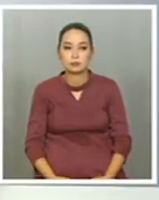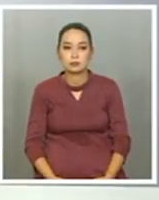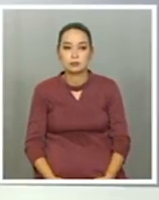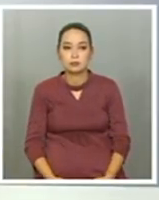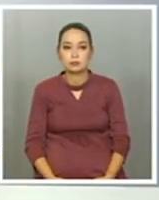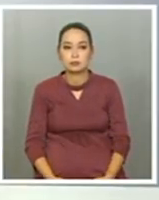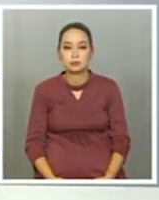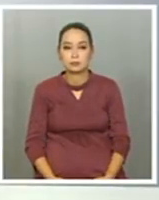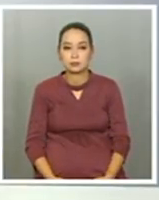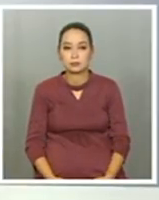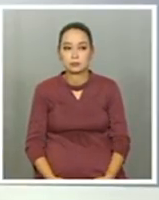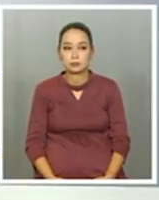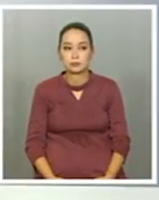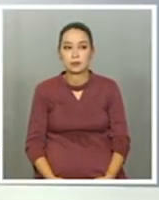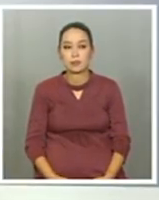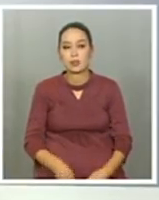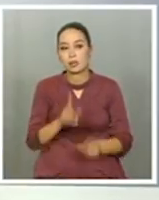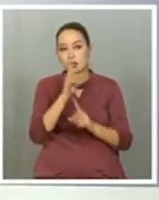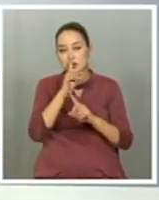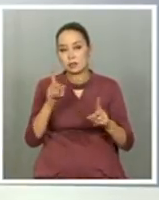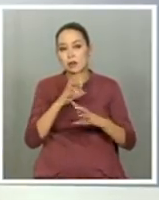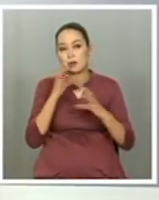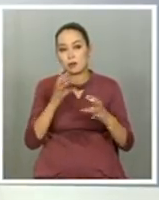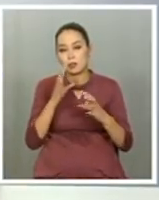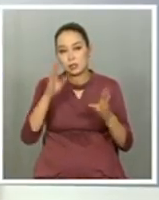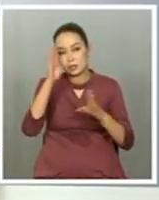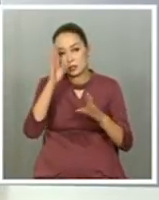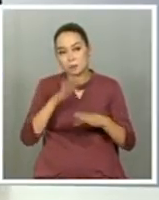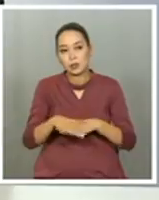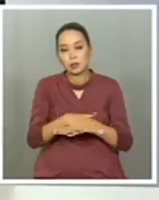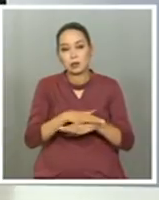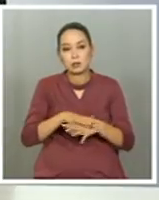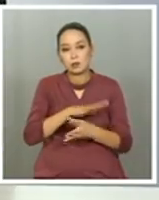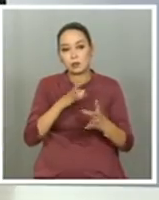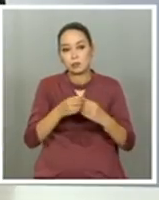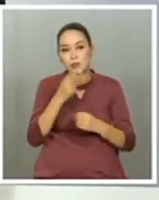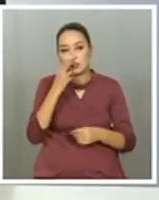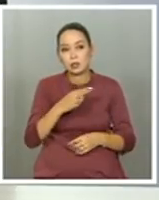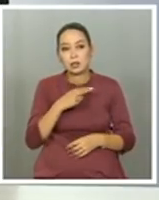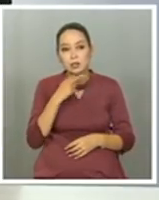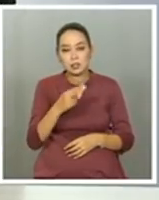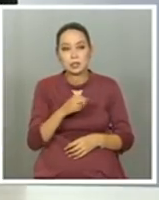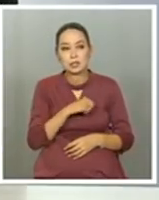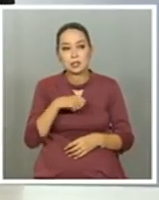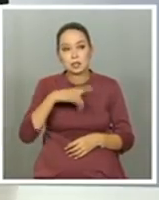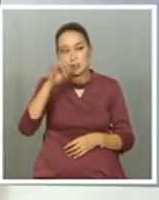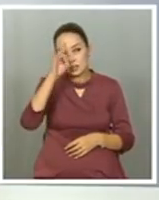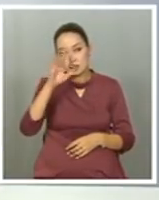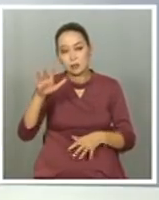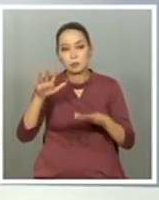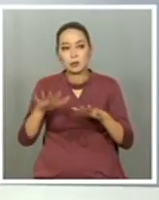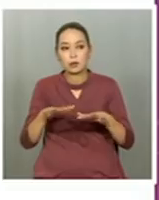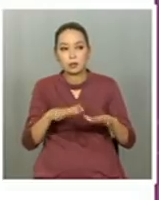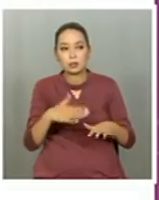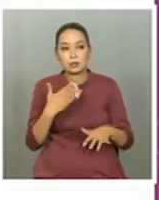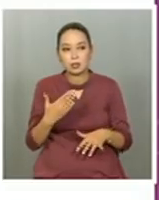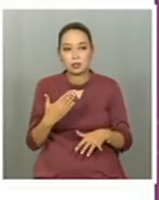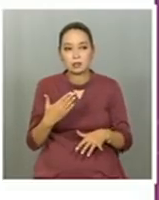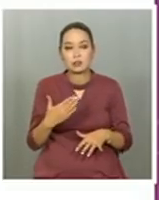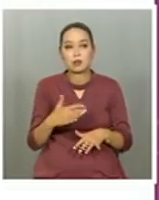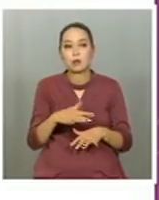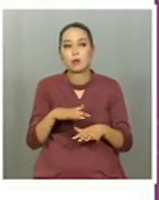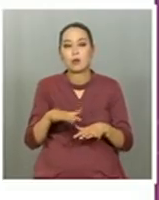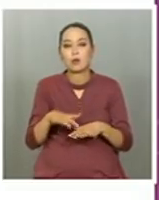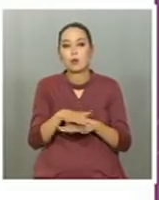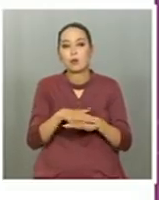Енді ерекше қорғалатын табиғи аумақтардың санаттарына тоқталатын болсақ, олардың ең танымалдары ол қорықтар. Қорықтардың